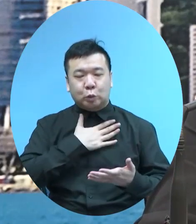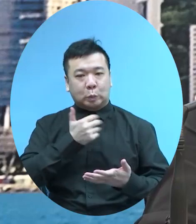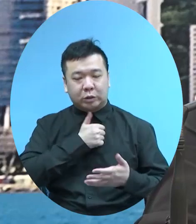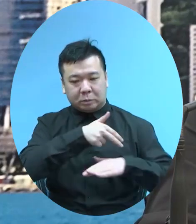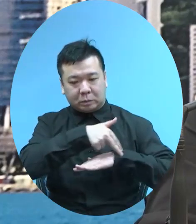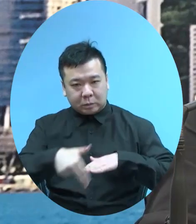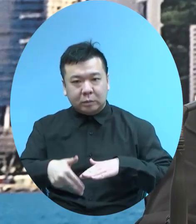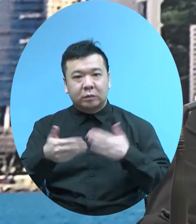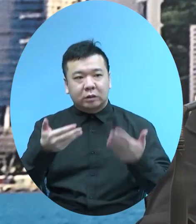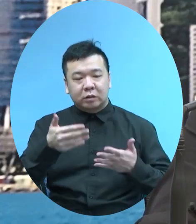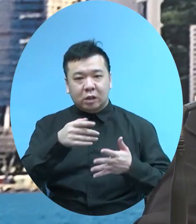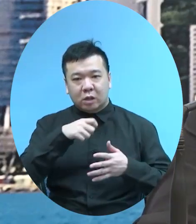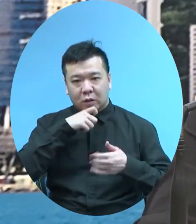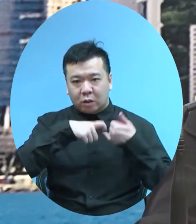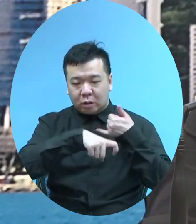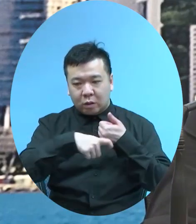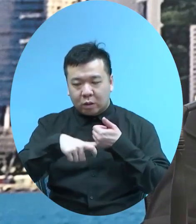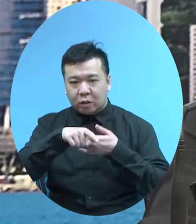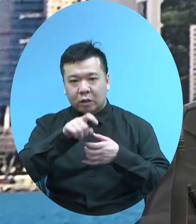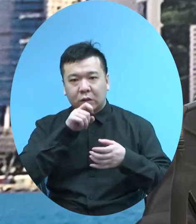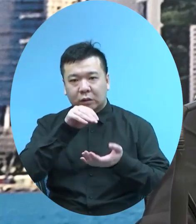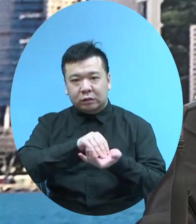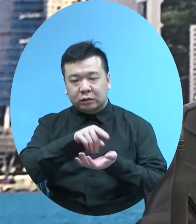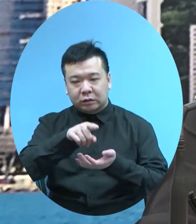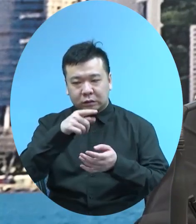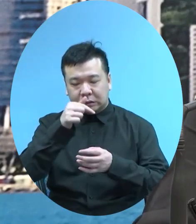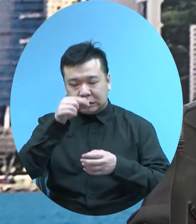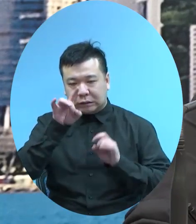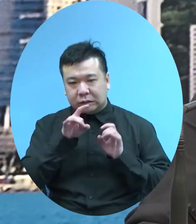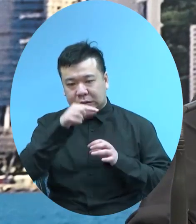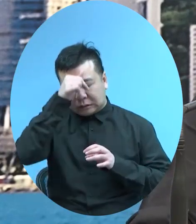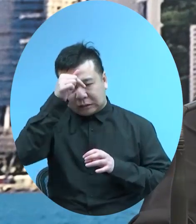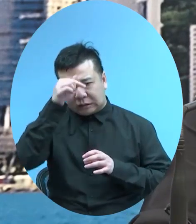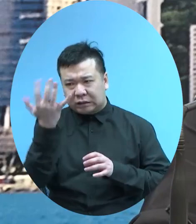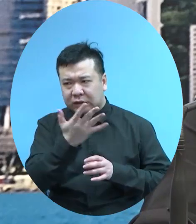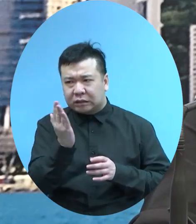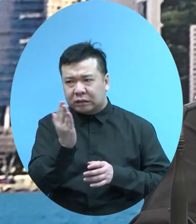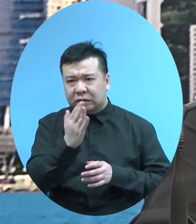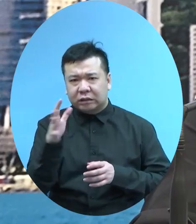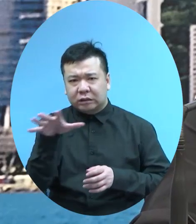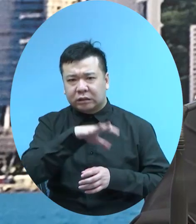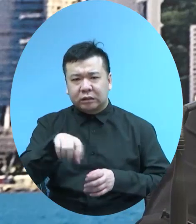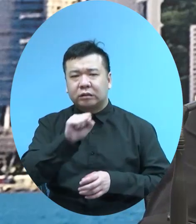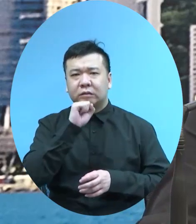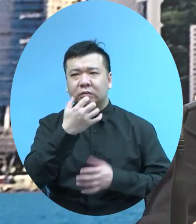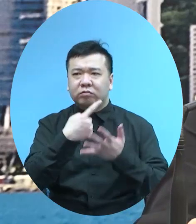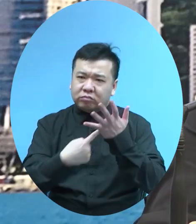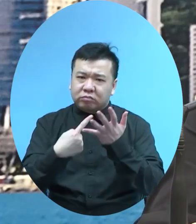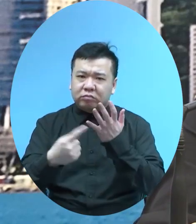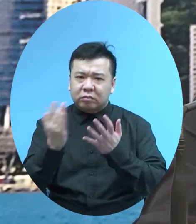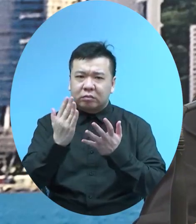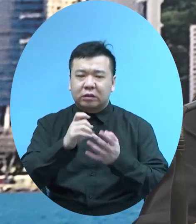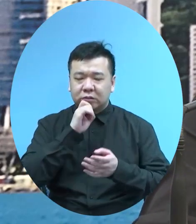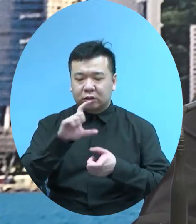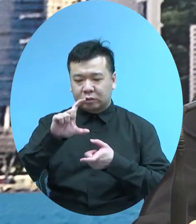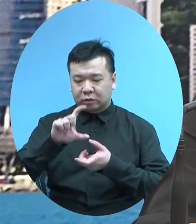咁就可能會聯絡翻我哋定點監測嘅私家醫生，即大概有50個咧，全港，咁就會俾啲樽佢哋